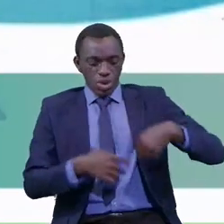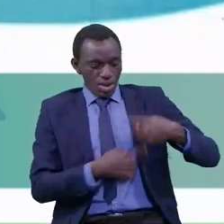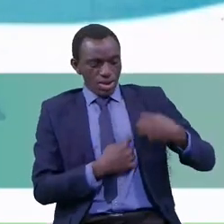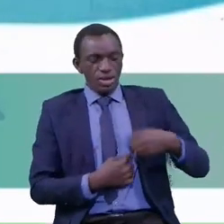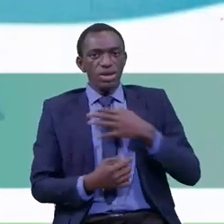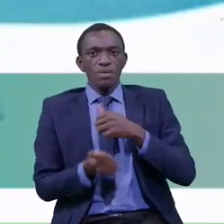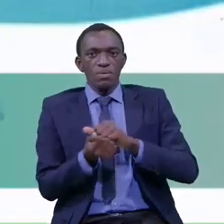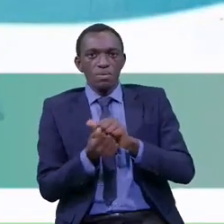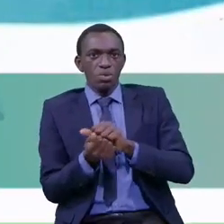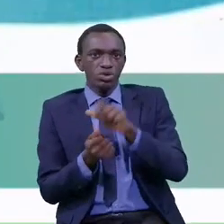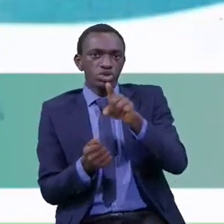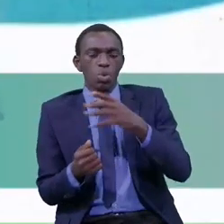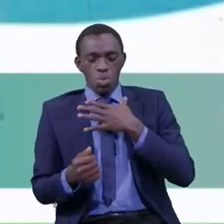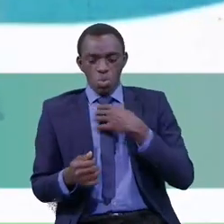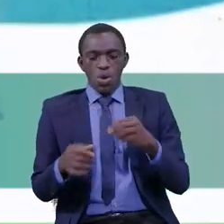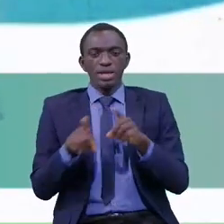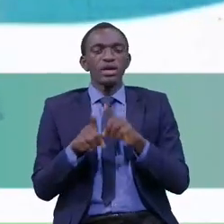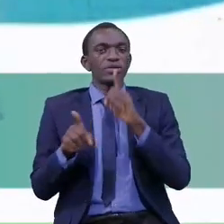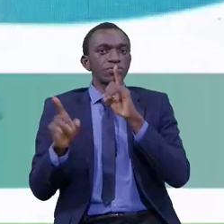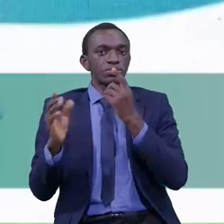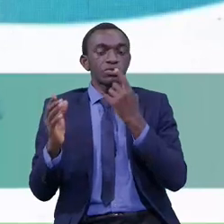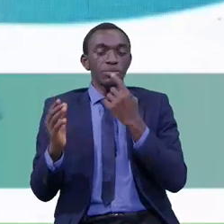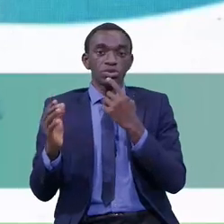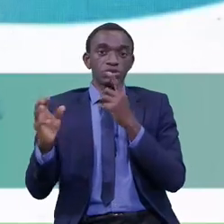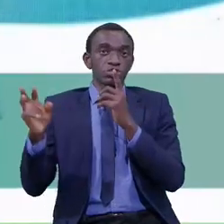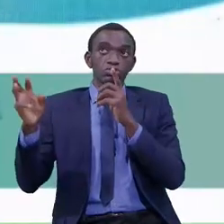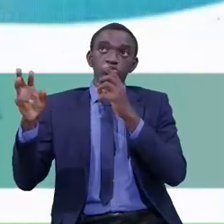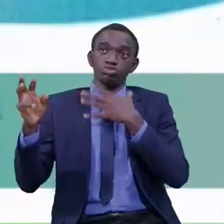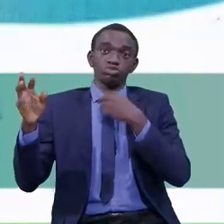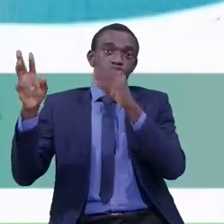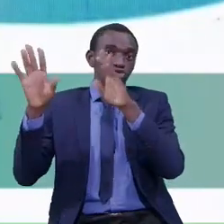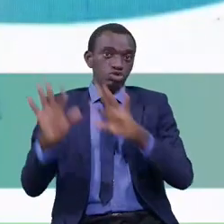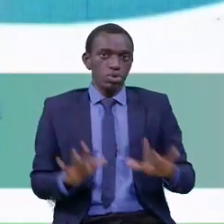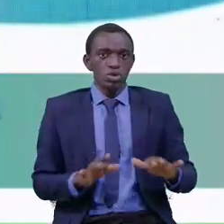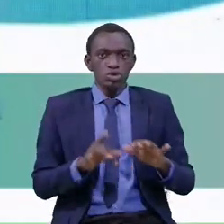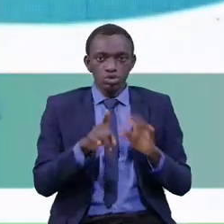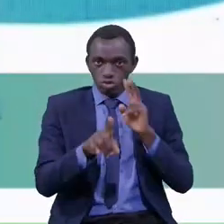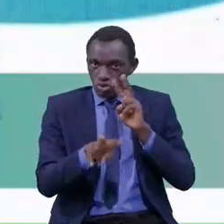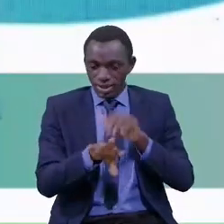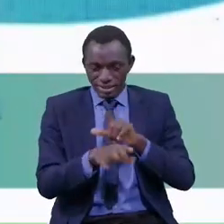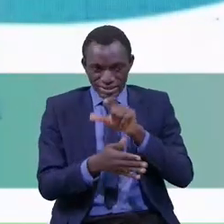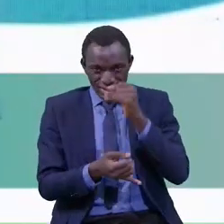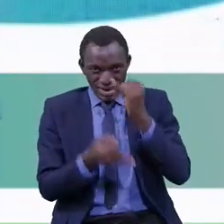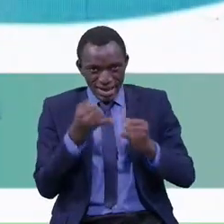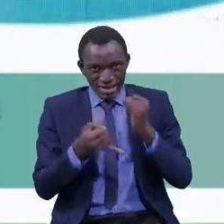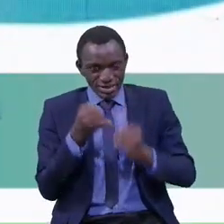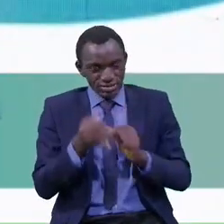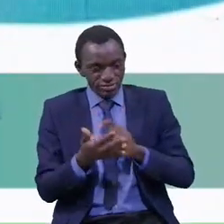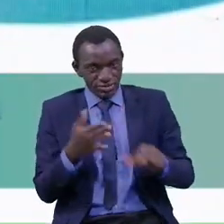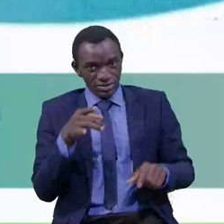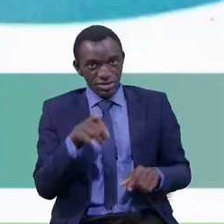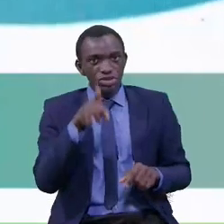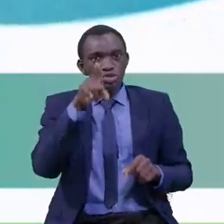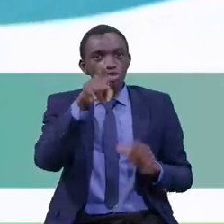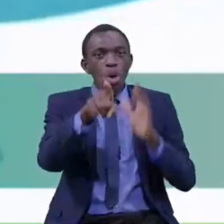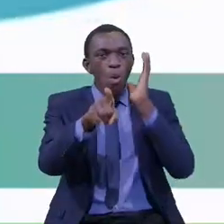que la neige. Et regardez la dernière partie et vous recevrez le don du